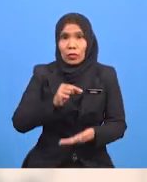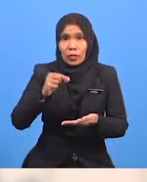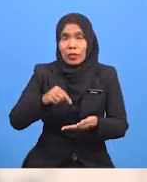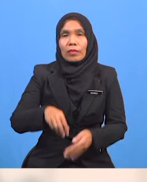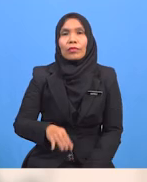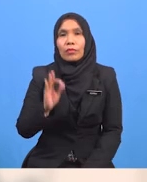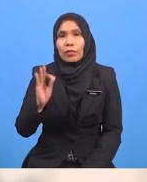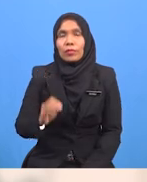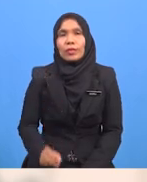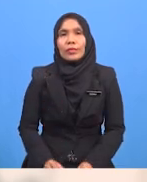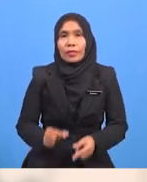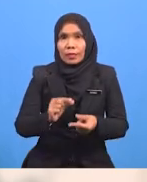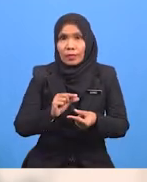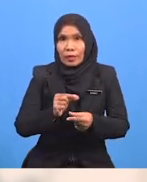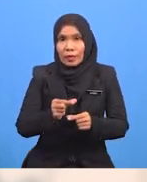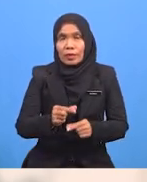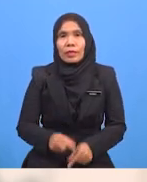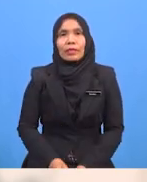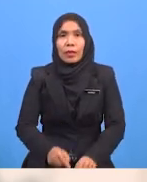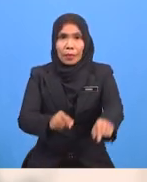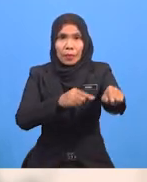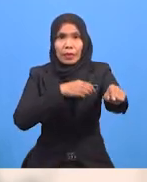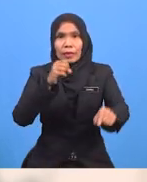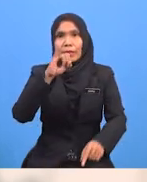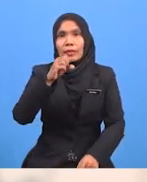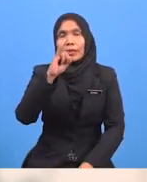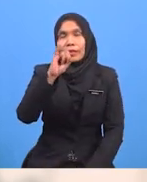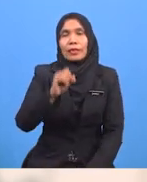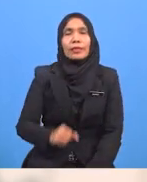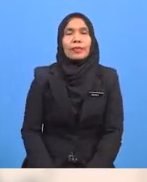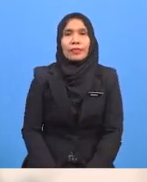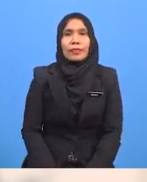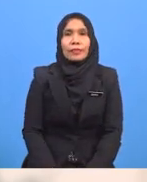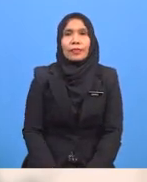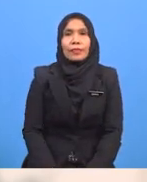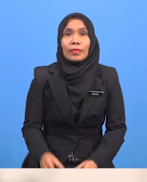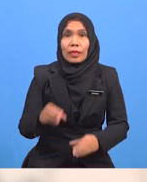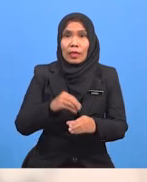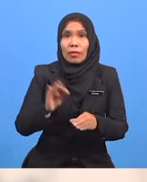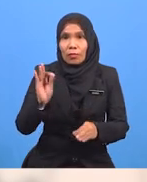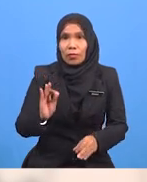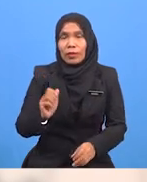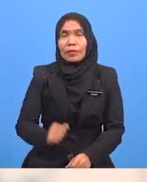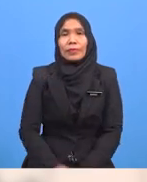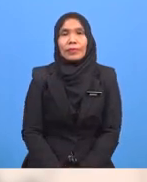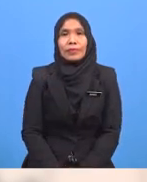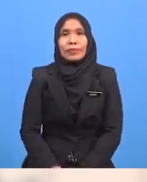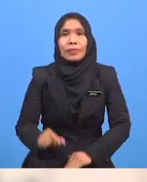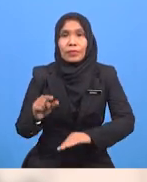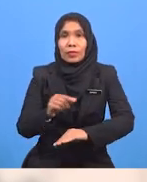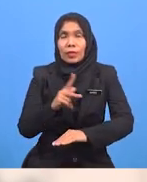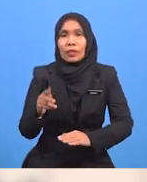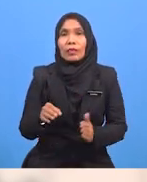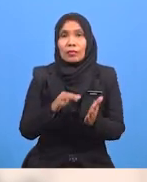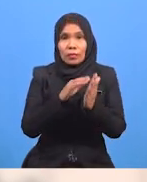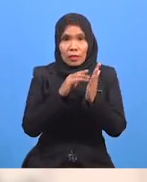gantikan panjang sisi-sisi yang diberikan dalam raja ke dalam petua cosinus gunakan Calculate